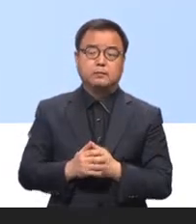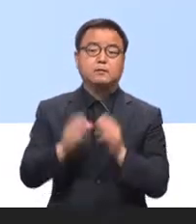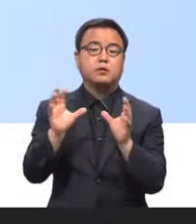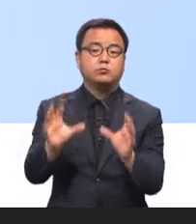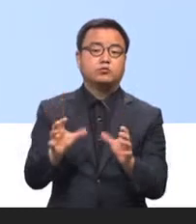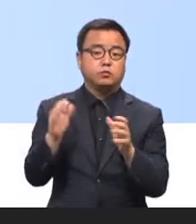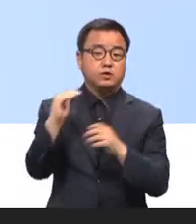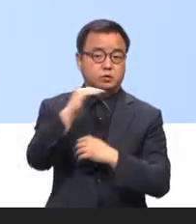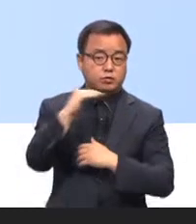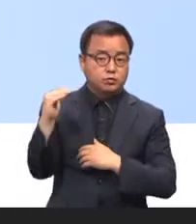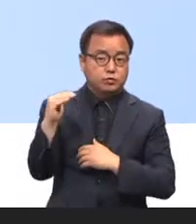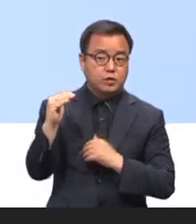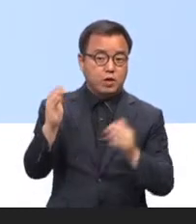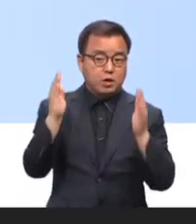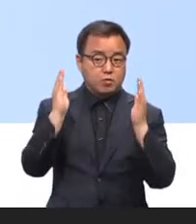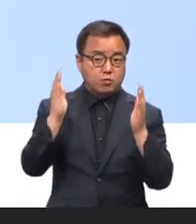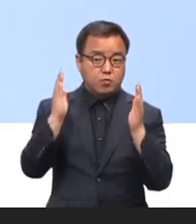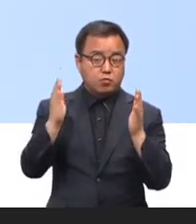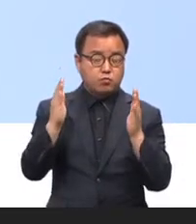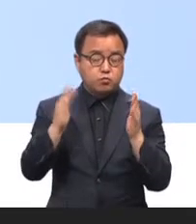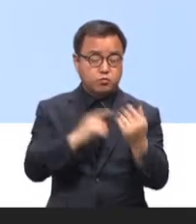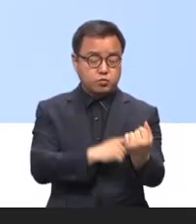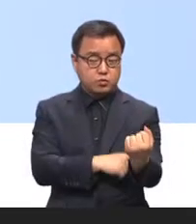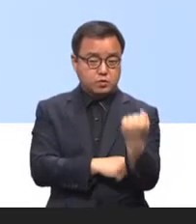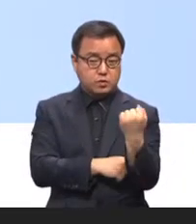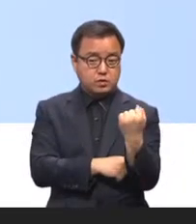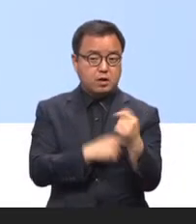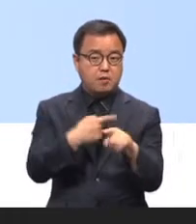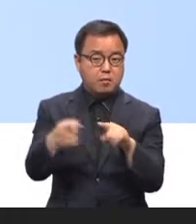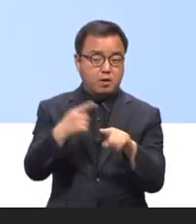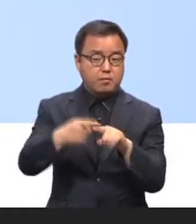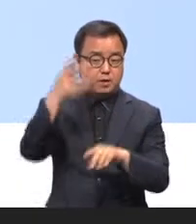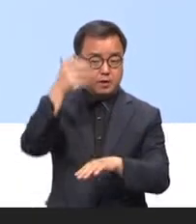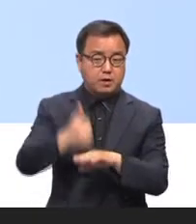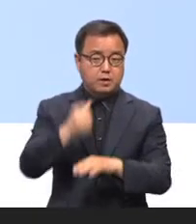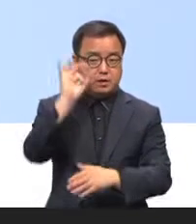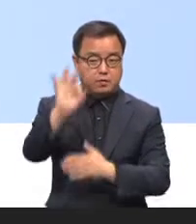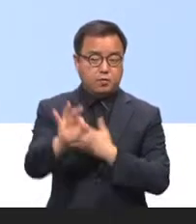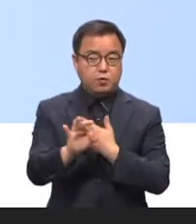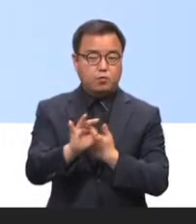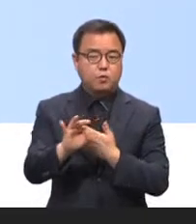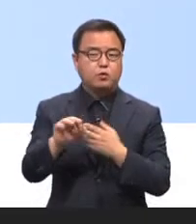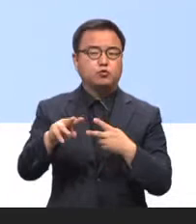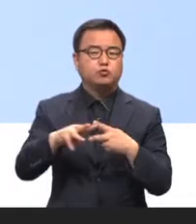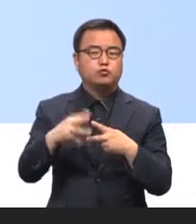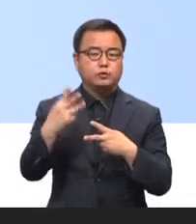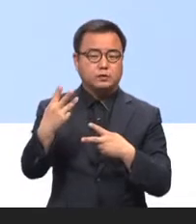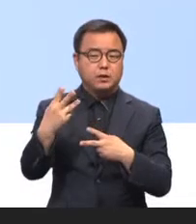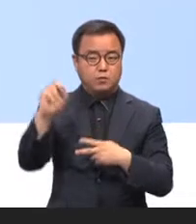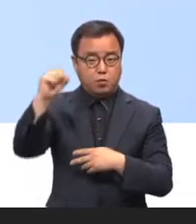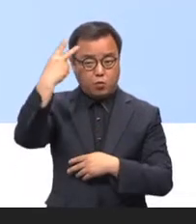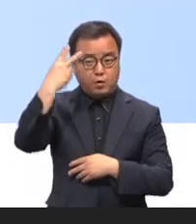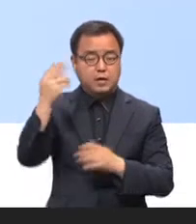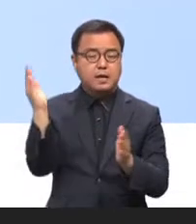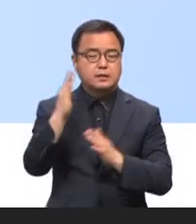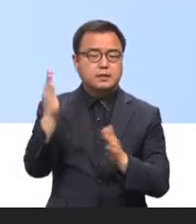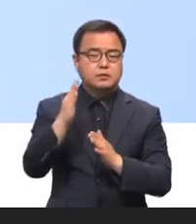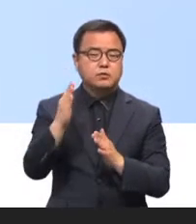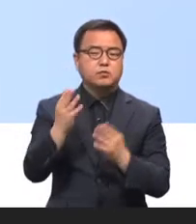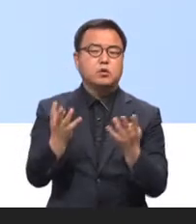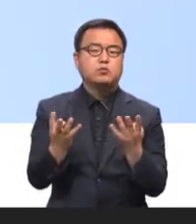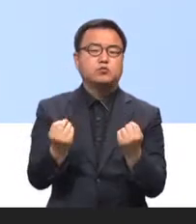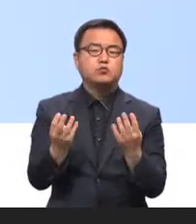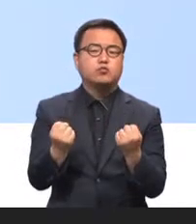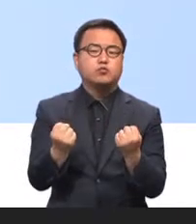학업성취도 평가 결과를 보니까 중 3 고 2 학생들의 수학 기초 미달 비율이 10% 를